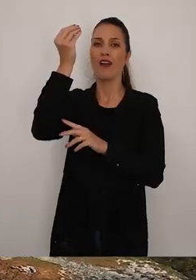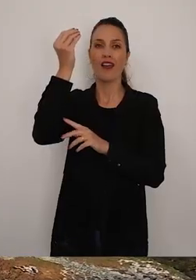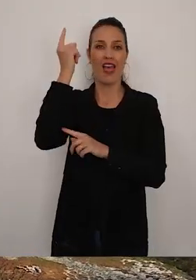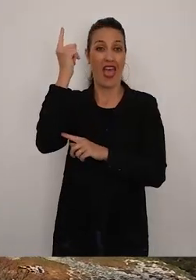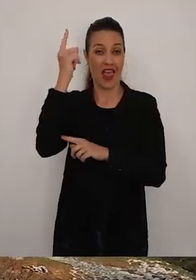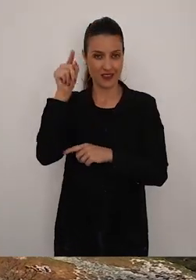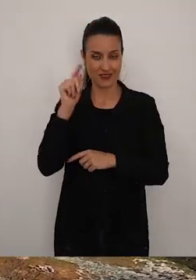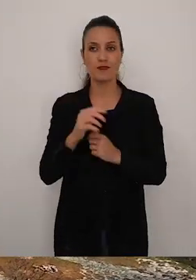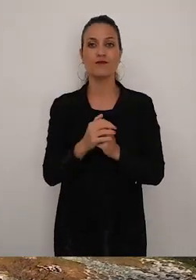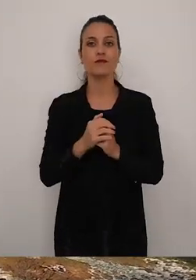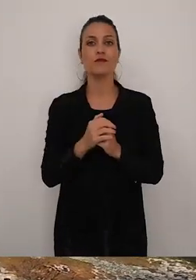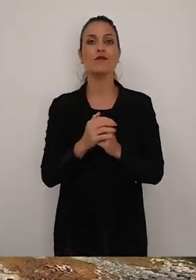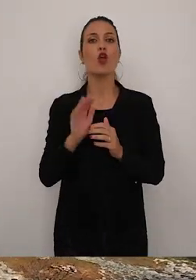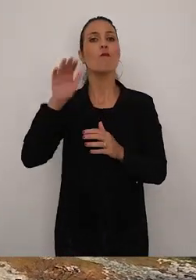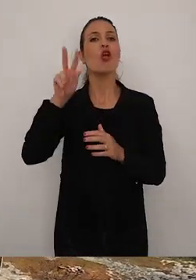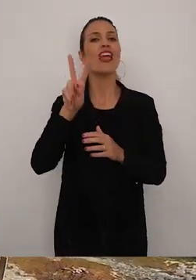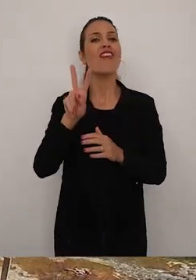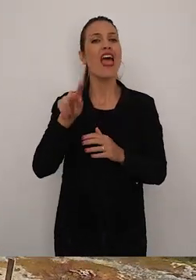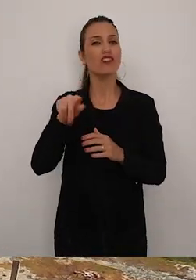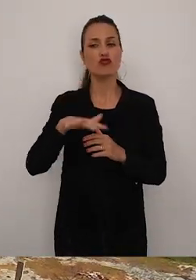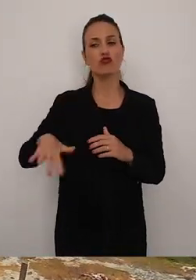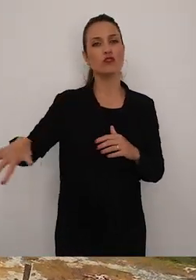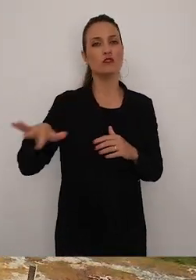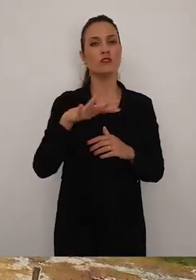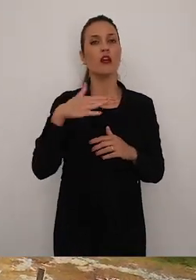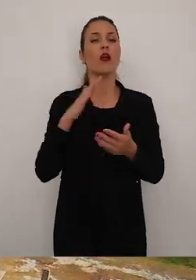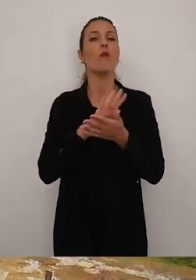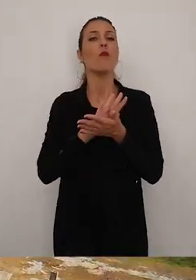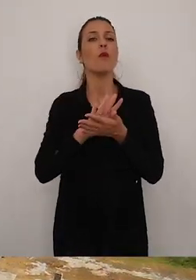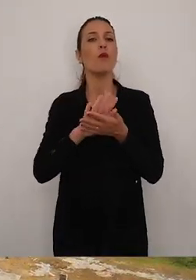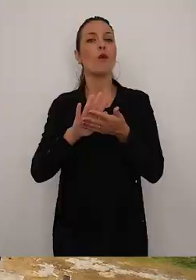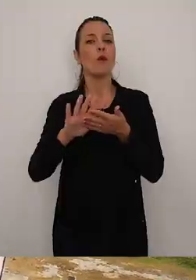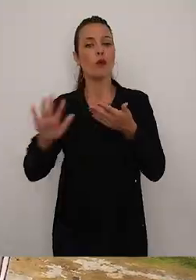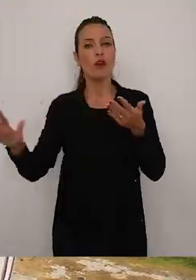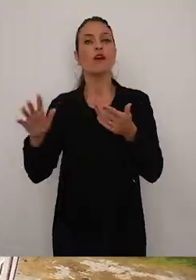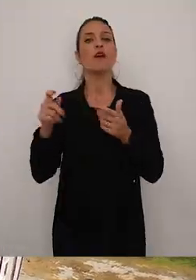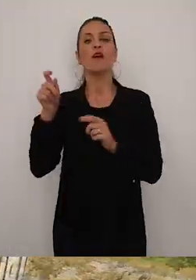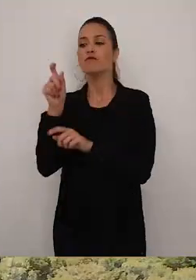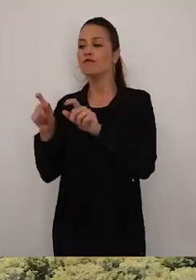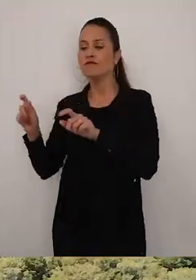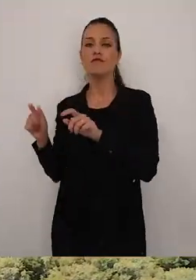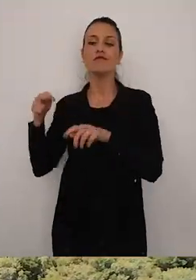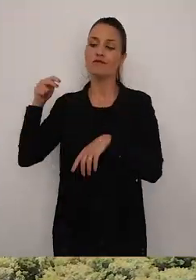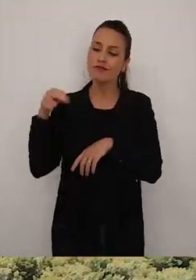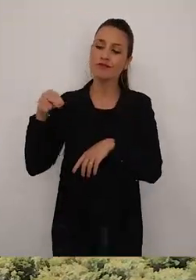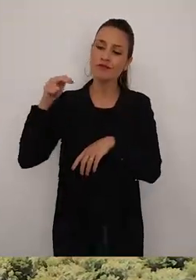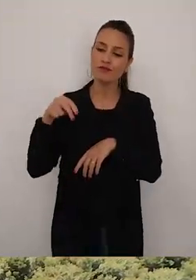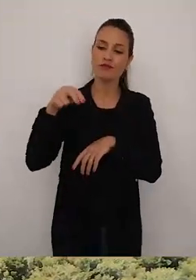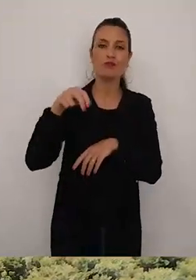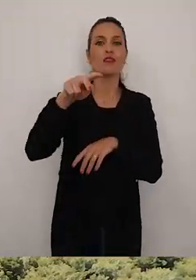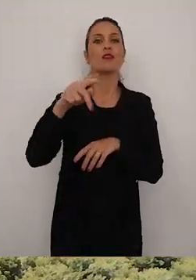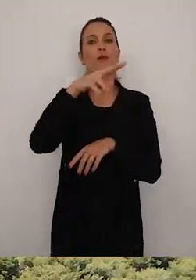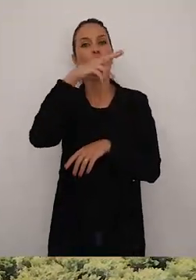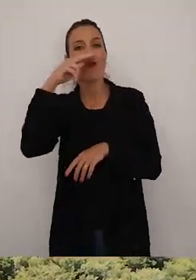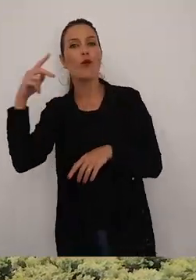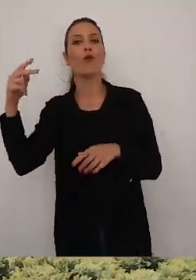Montevergine rappresenta un luogo incontaminato che immerge visitatori, viandanti e pellegrini nel cuore della macchia mediterranea,